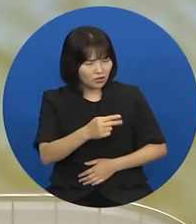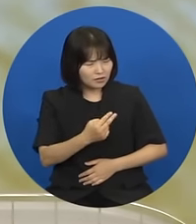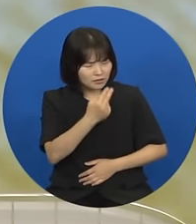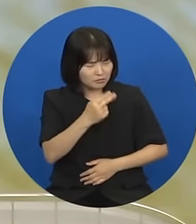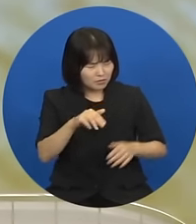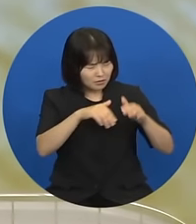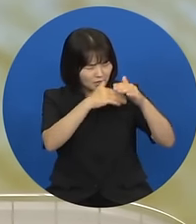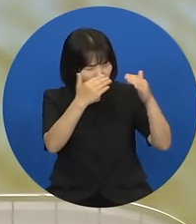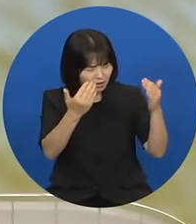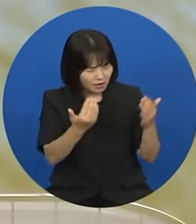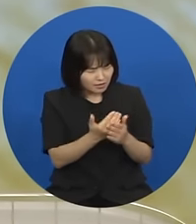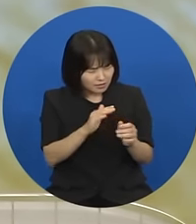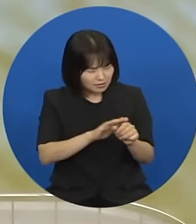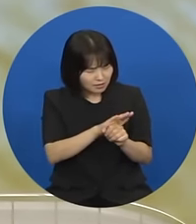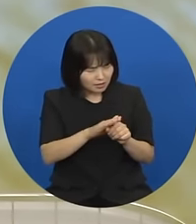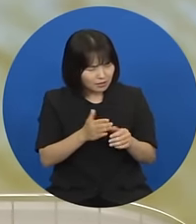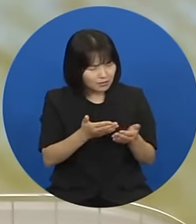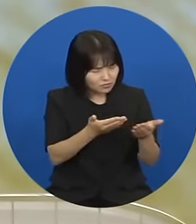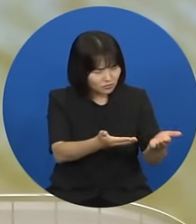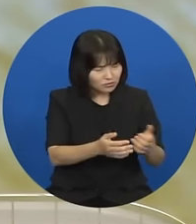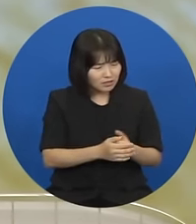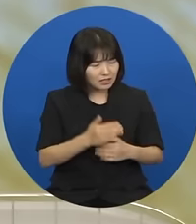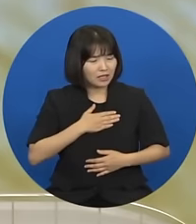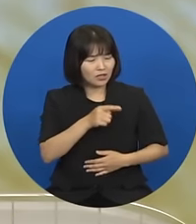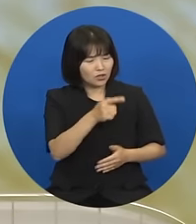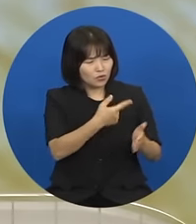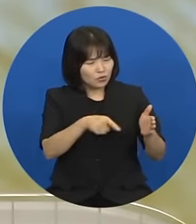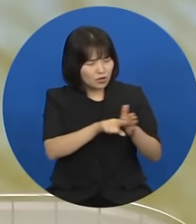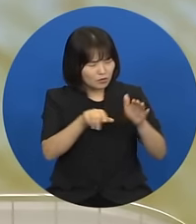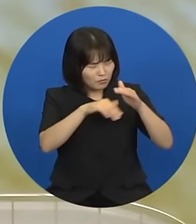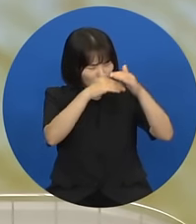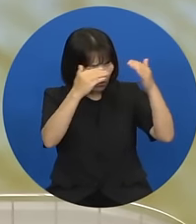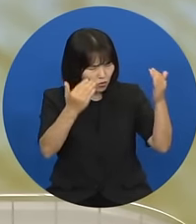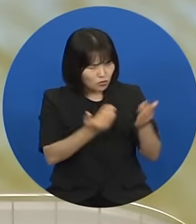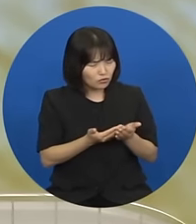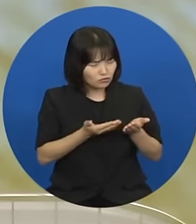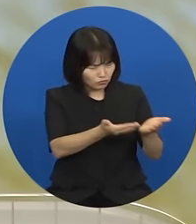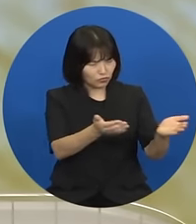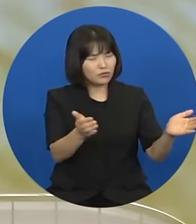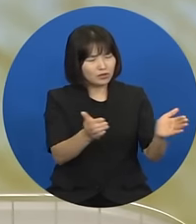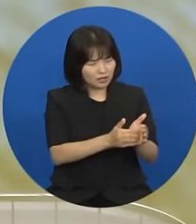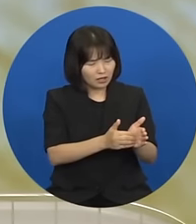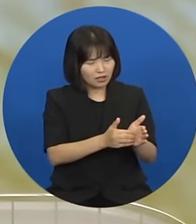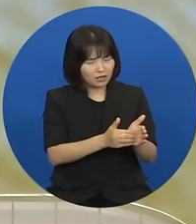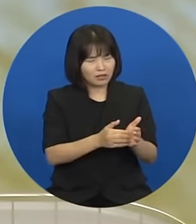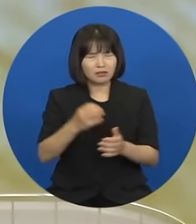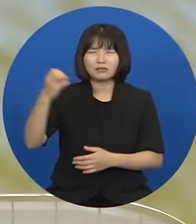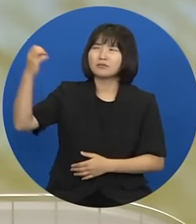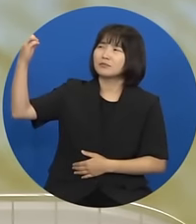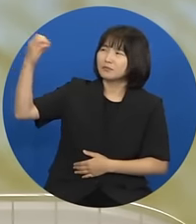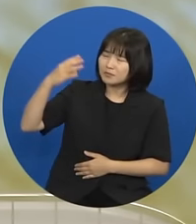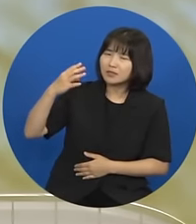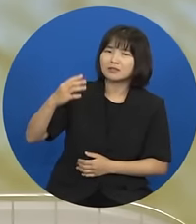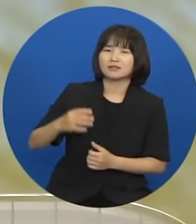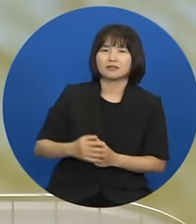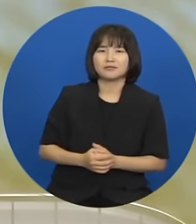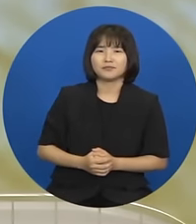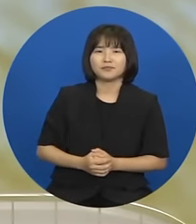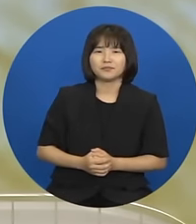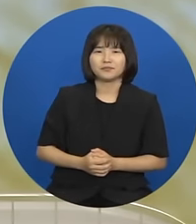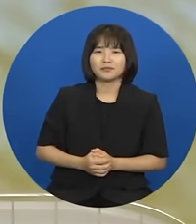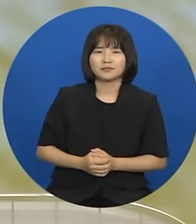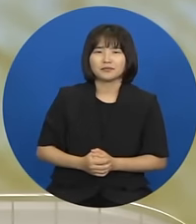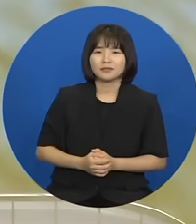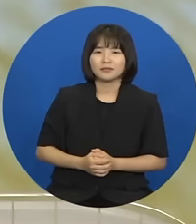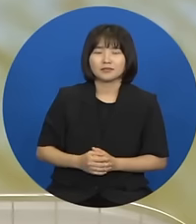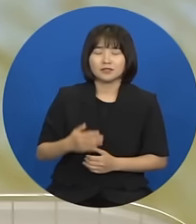생명다에 사랑한다. 내가 너를 위하여 나의 모든 것을 주었다 말씀하고 계십니다. 지금 제 뒤에